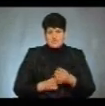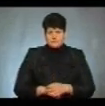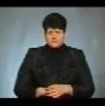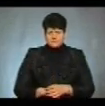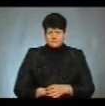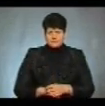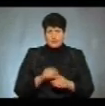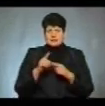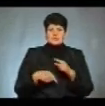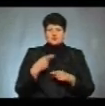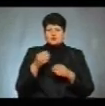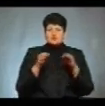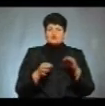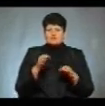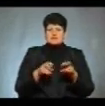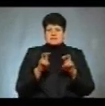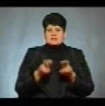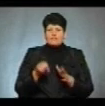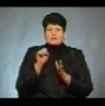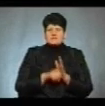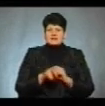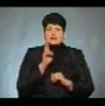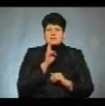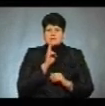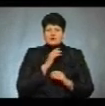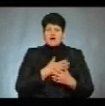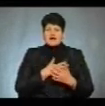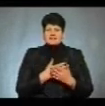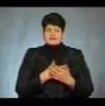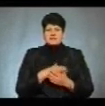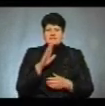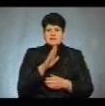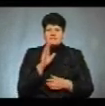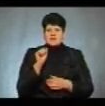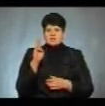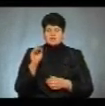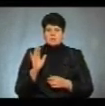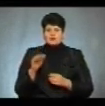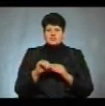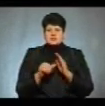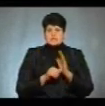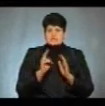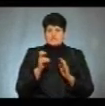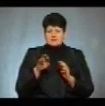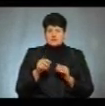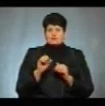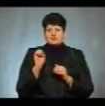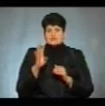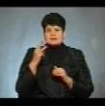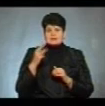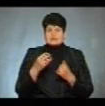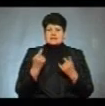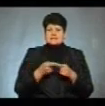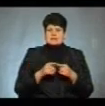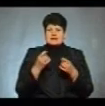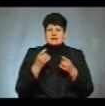Наступне судове засідання в справі про вбивство кременецького активіста Віталія Ващенка відбудеться 16 квітня о 14:30. Таке рішення